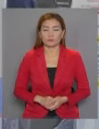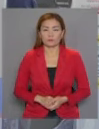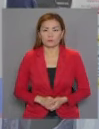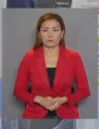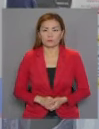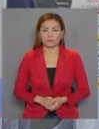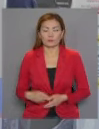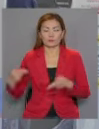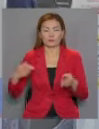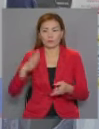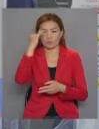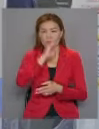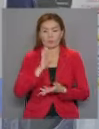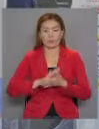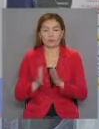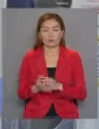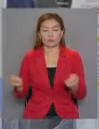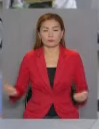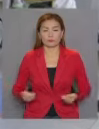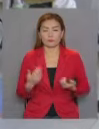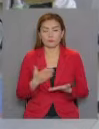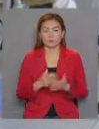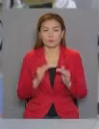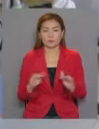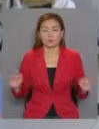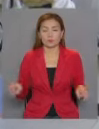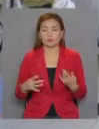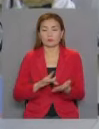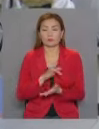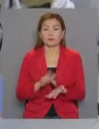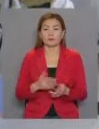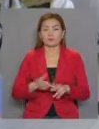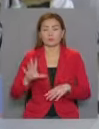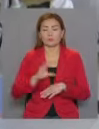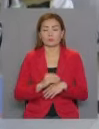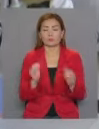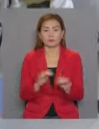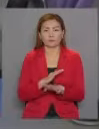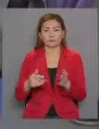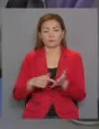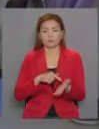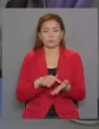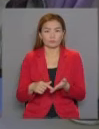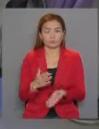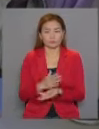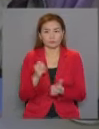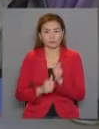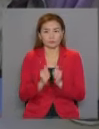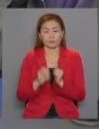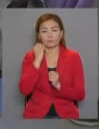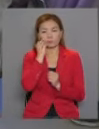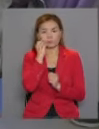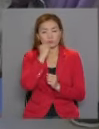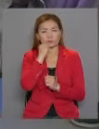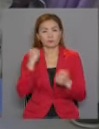деп шештік. Ата-аналар, балдар бәрі қолдады. Балаларды дамыту орталығының бұл кеші есептік концерт ретінде берілді. Әрдайым қарттарды